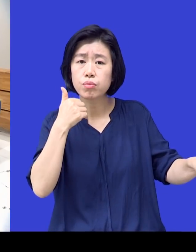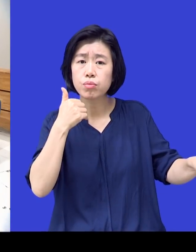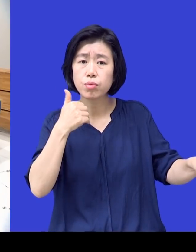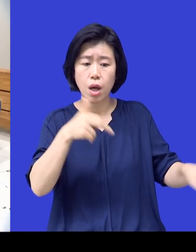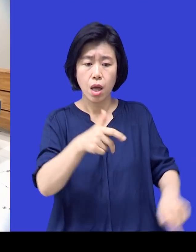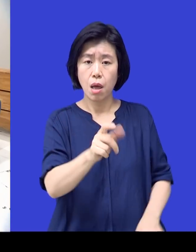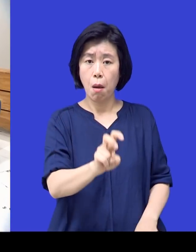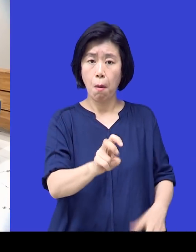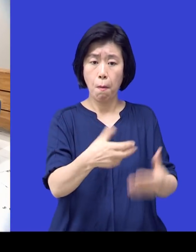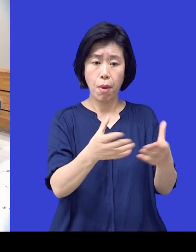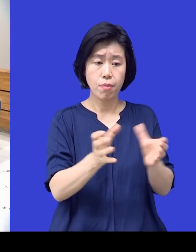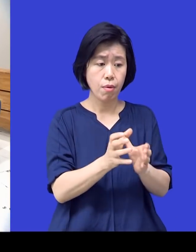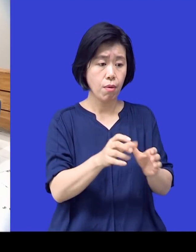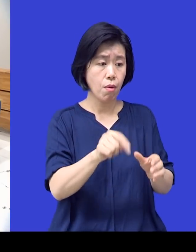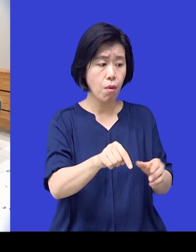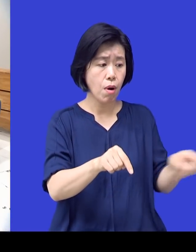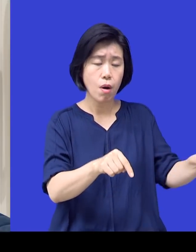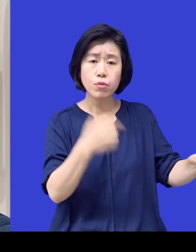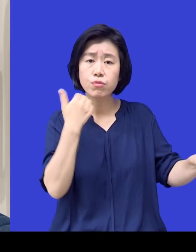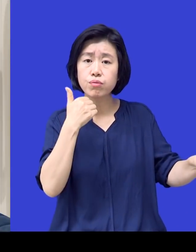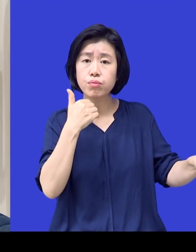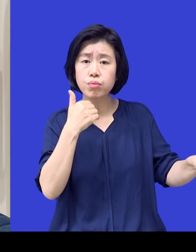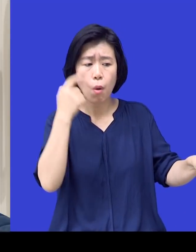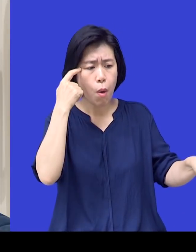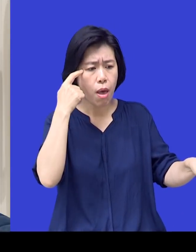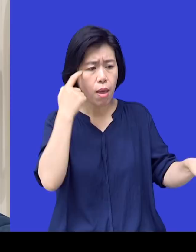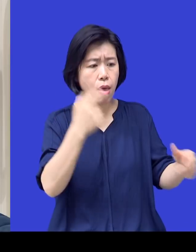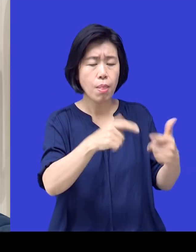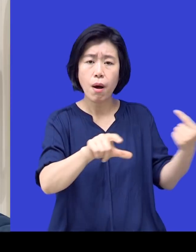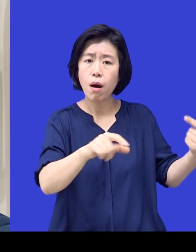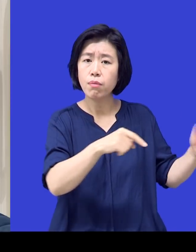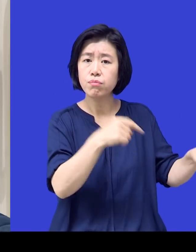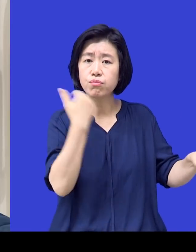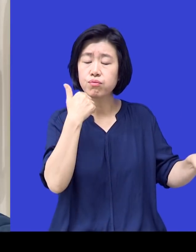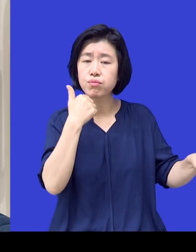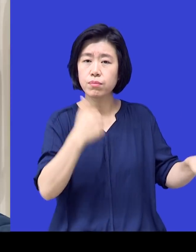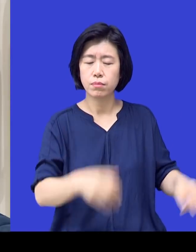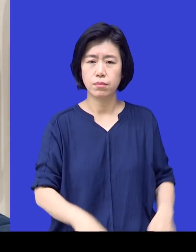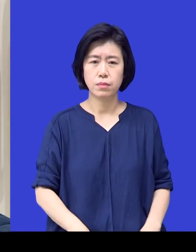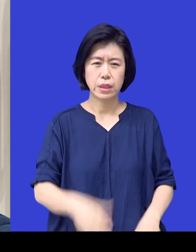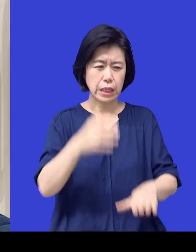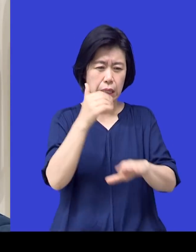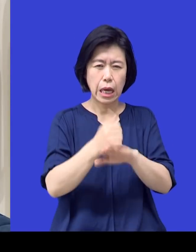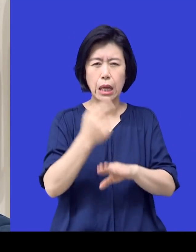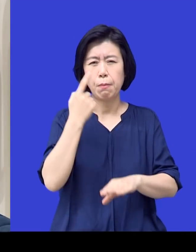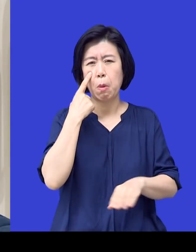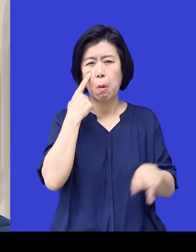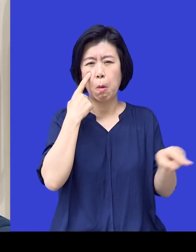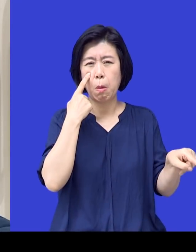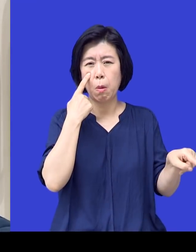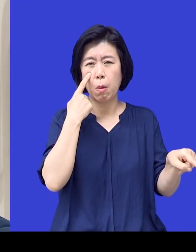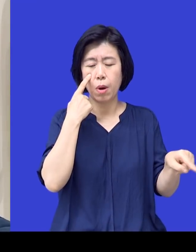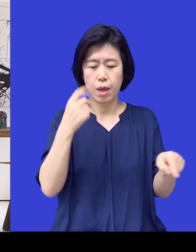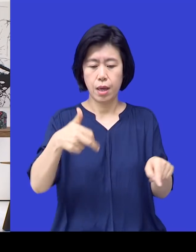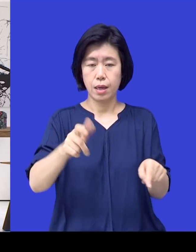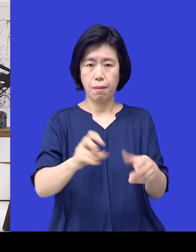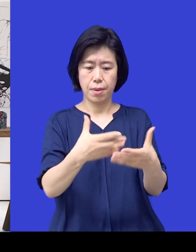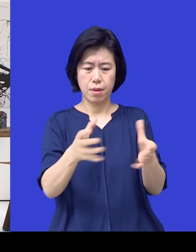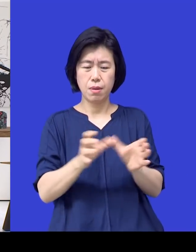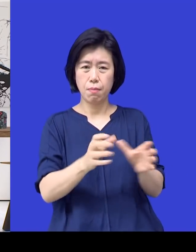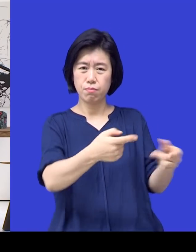왜 얘는 다르지 않냐고 했더니 알아보니까 얘는 컴패션에 들어오지 못한 아이예요. 까치발을 한 아이예요.